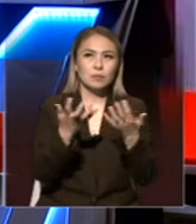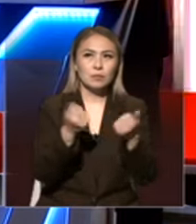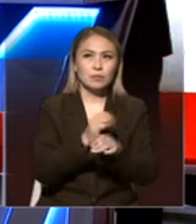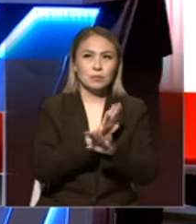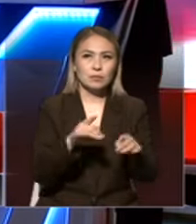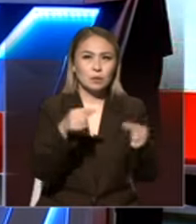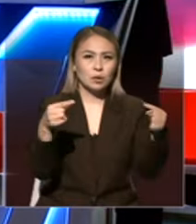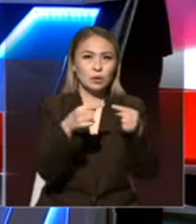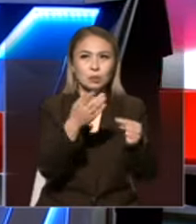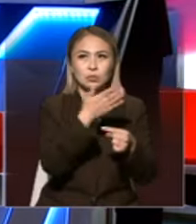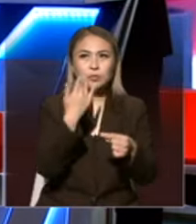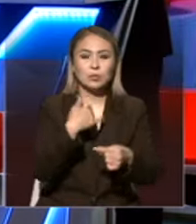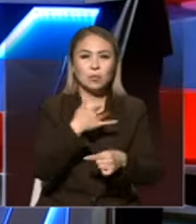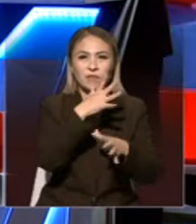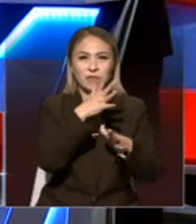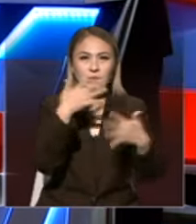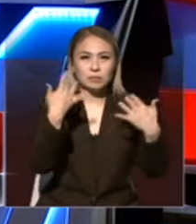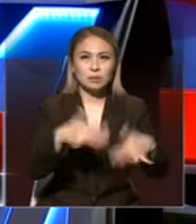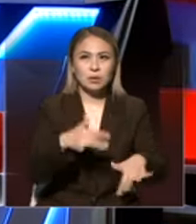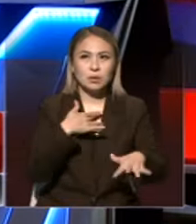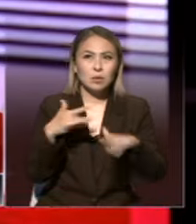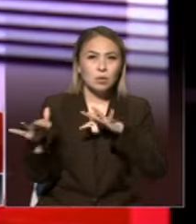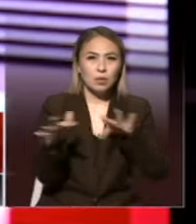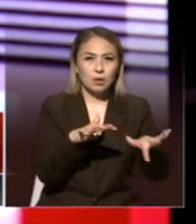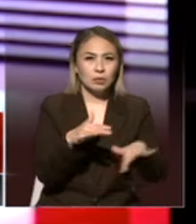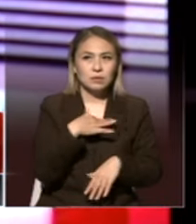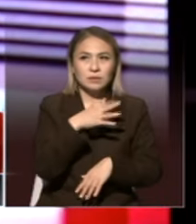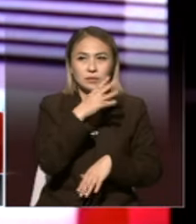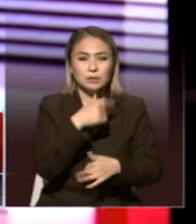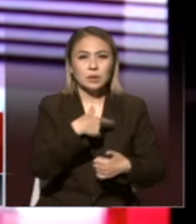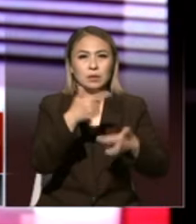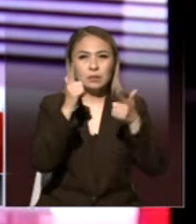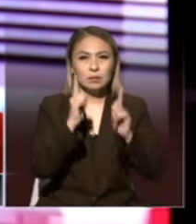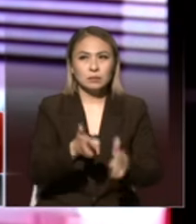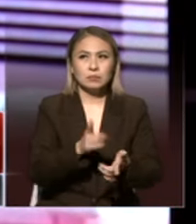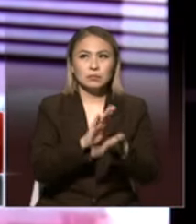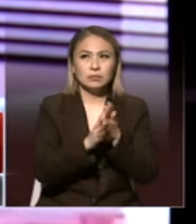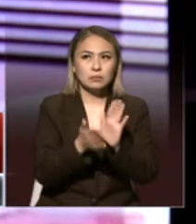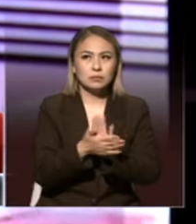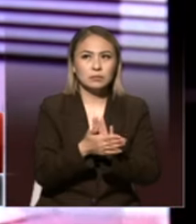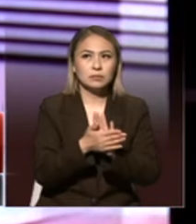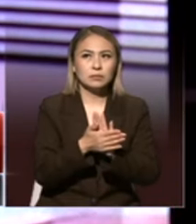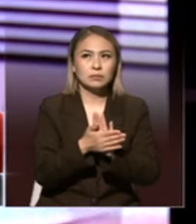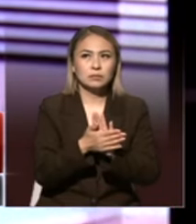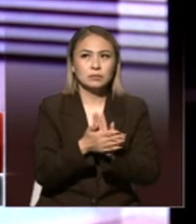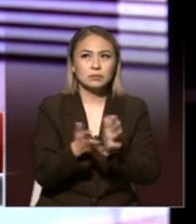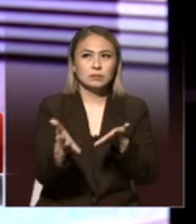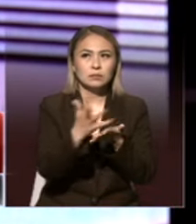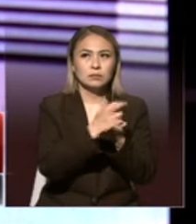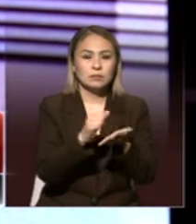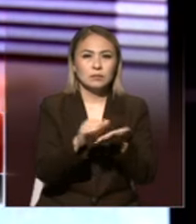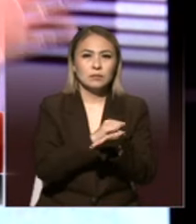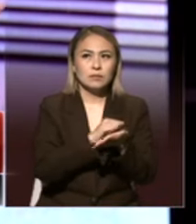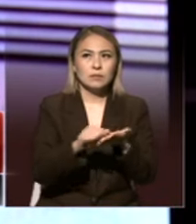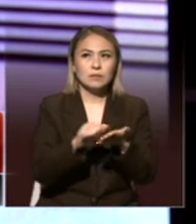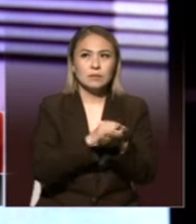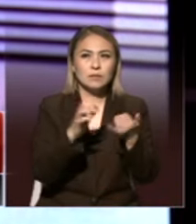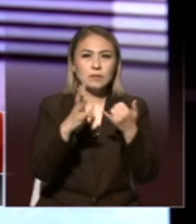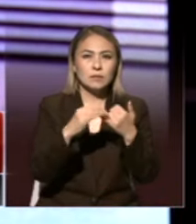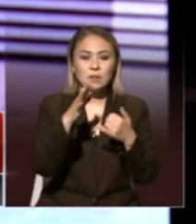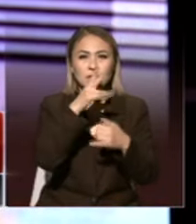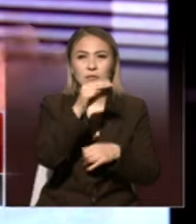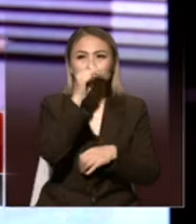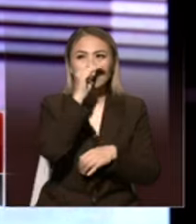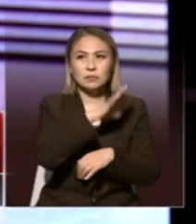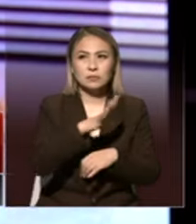нақтылық жоқ болса менің уақытым жоқ деймін, сендер мені жүретін. Жарайды, келістік оны. Содан кейін документтим жинайм, жерин уақыт кетип калды. Жана энди оксилердин кинасы